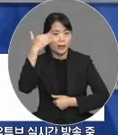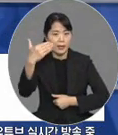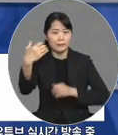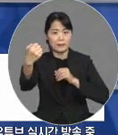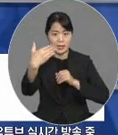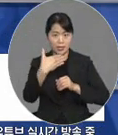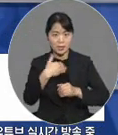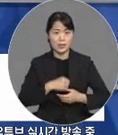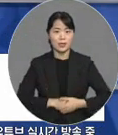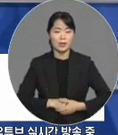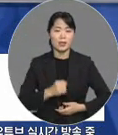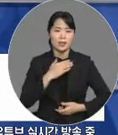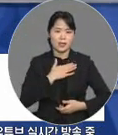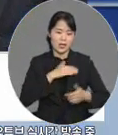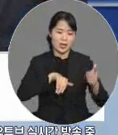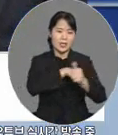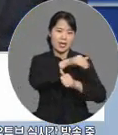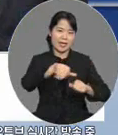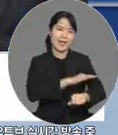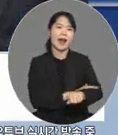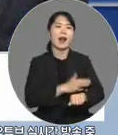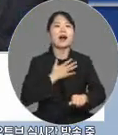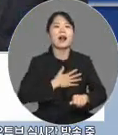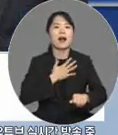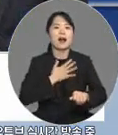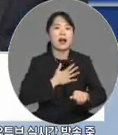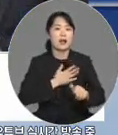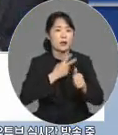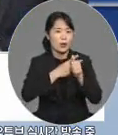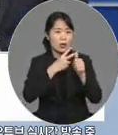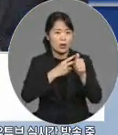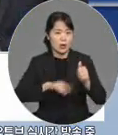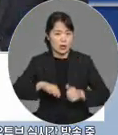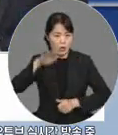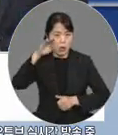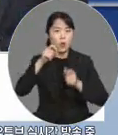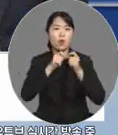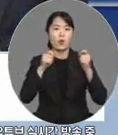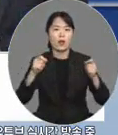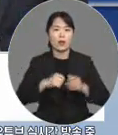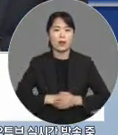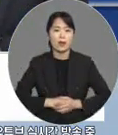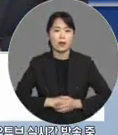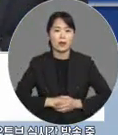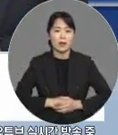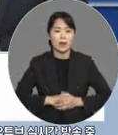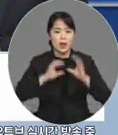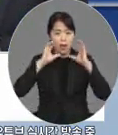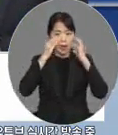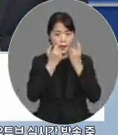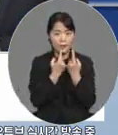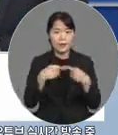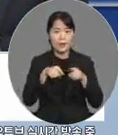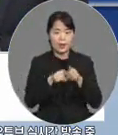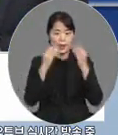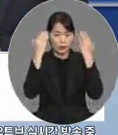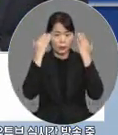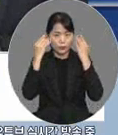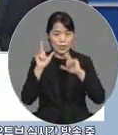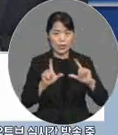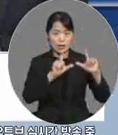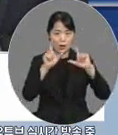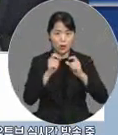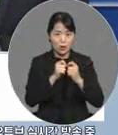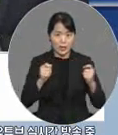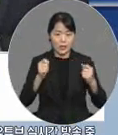아는 교사 출신입니다. 아이들과 함께 학교에서 오래 생활했기 때문에